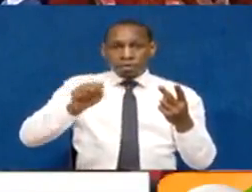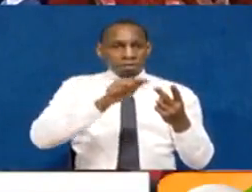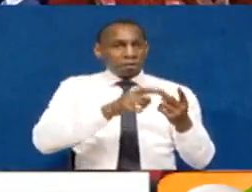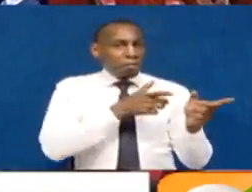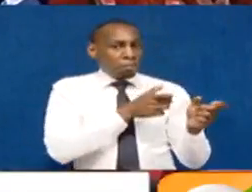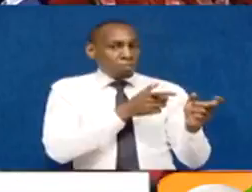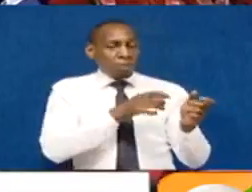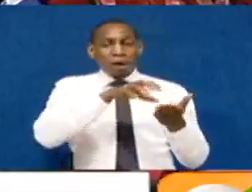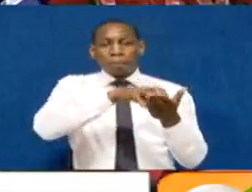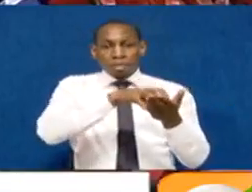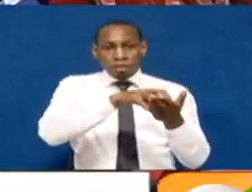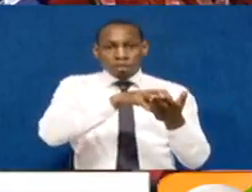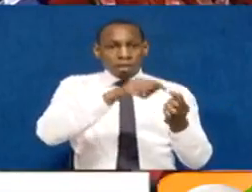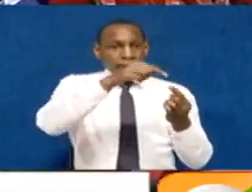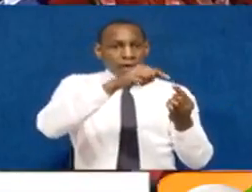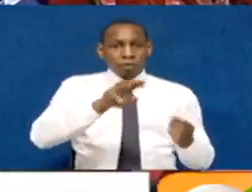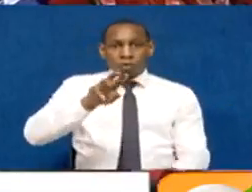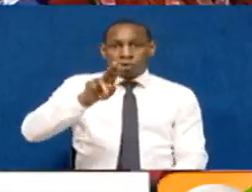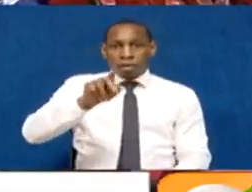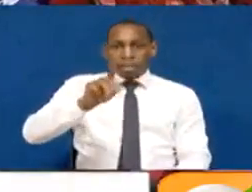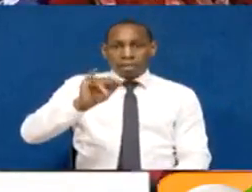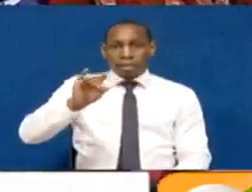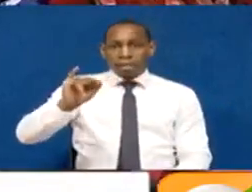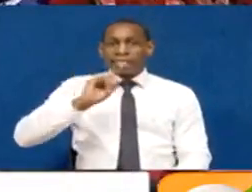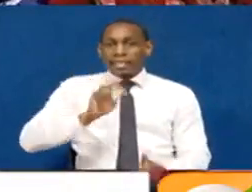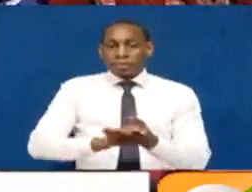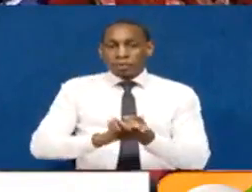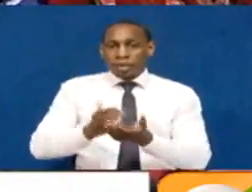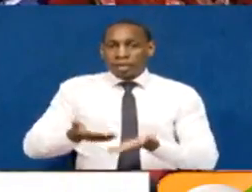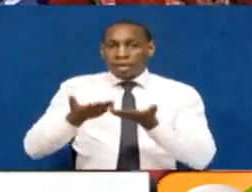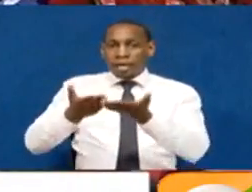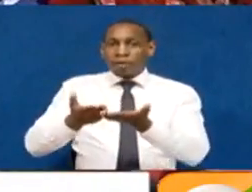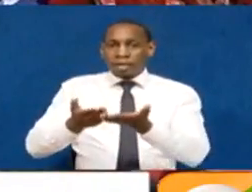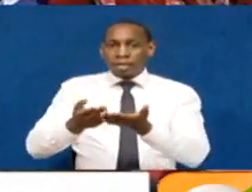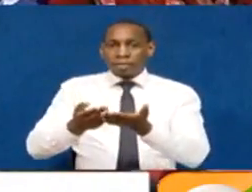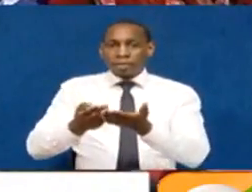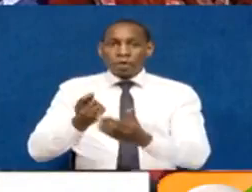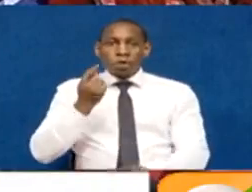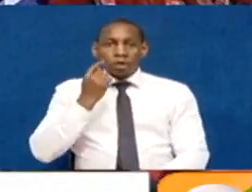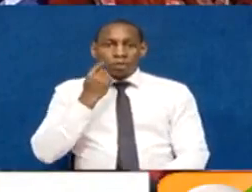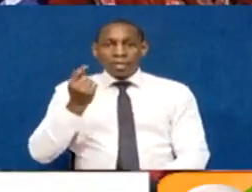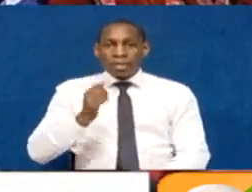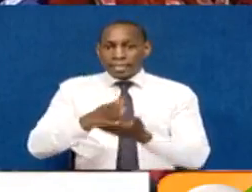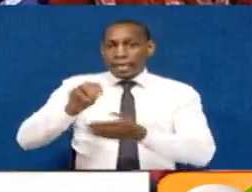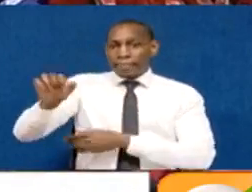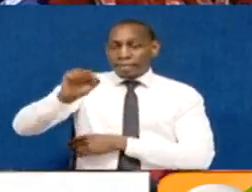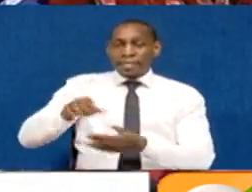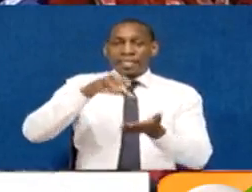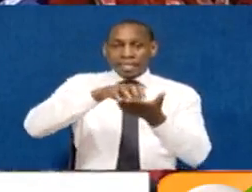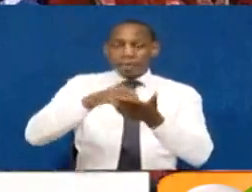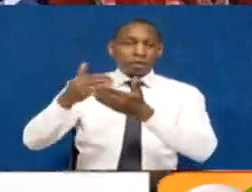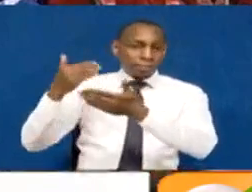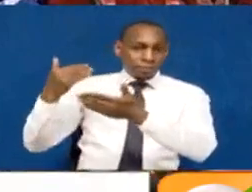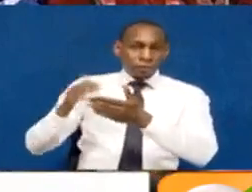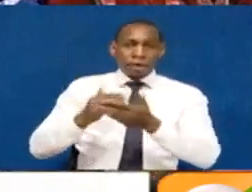akikejeli msimamo huu wa mbunge Ndindi Nyoro akisema kwamba alikuwa akiwasilisha switi kwa baadhi ya wabunge. Basi ndivyo hali